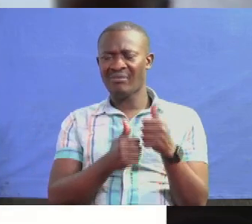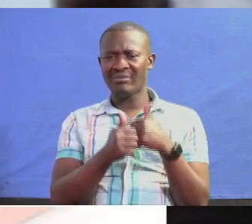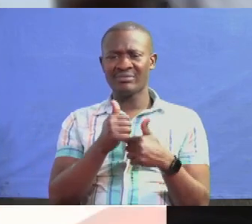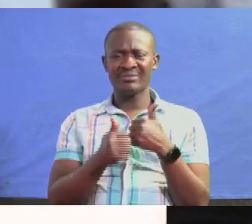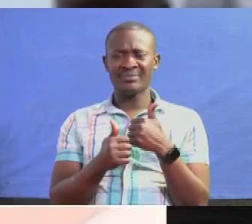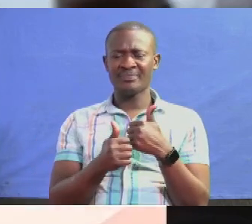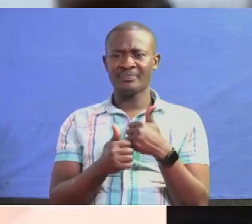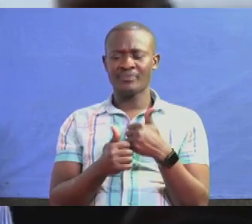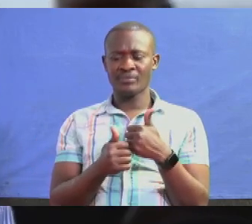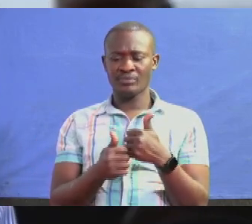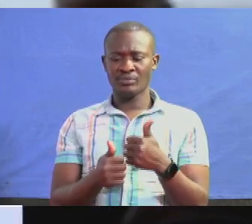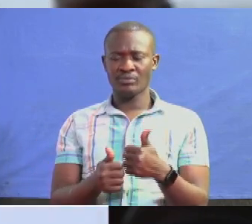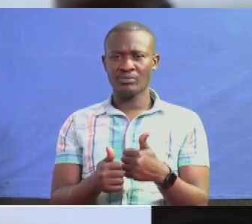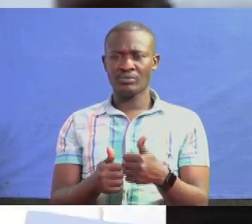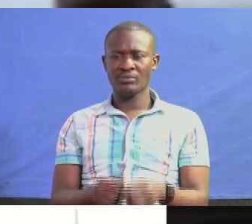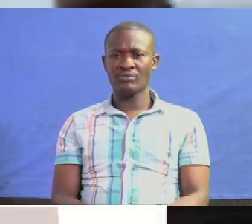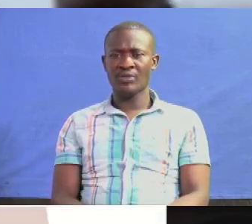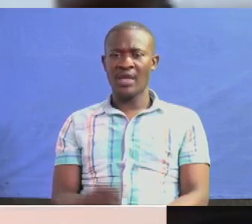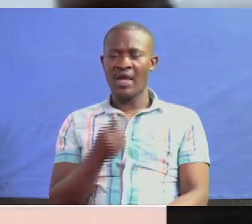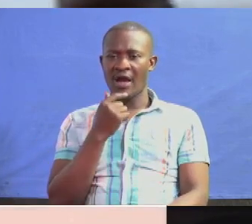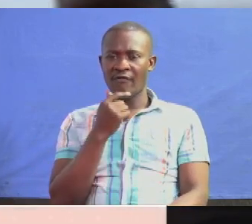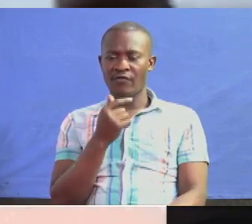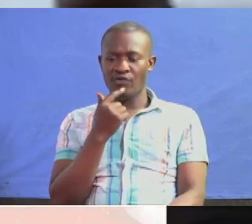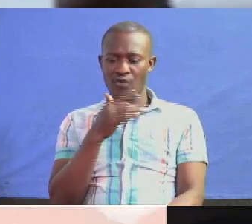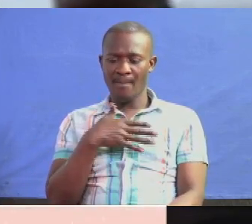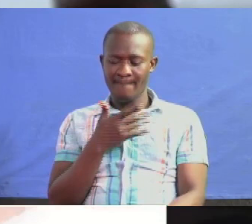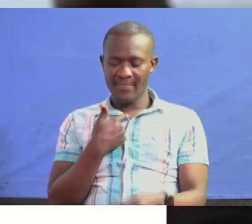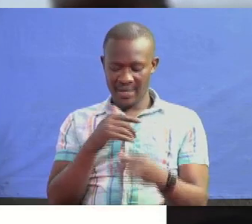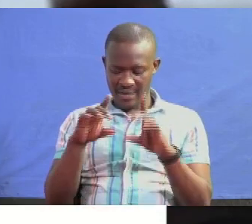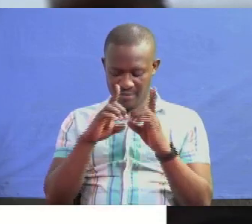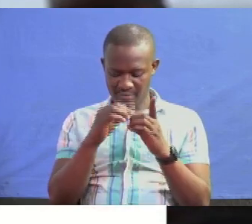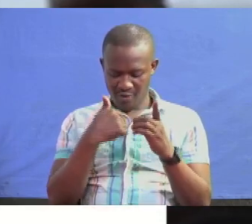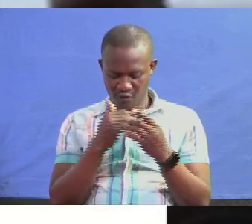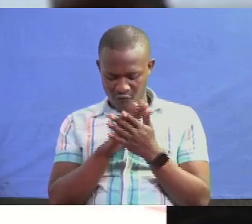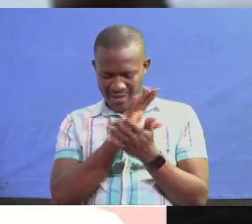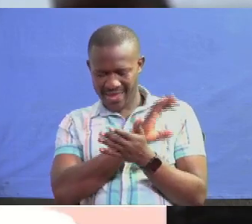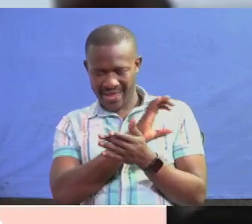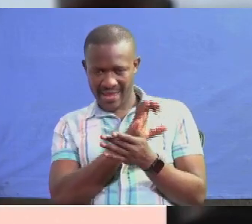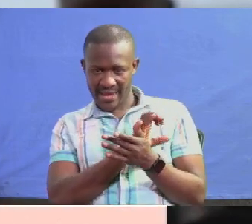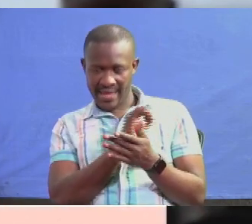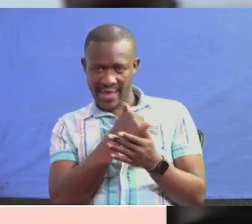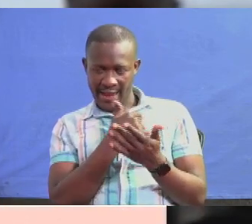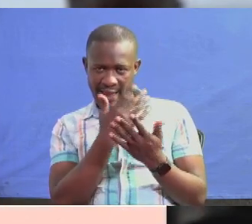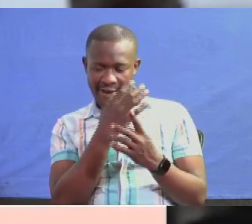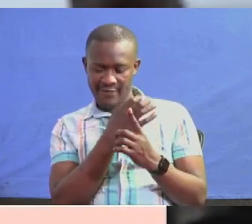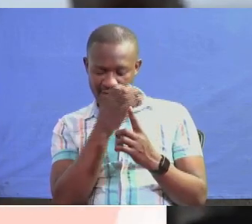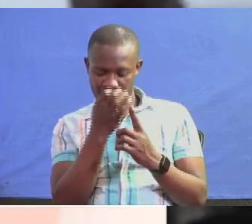Kuna kazi tumefanya hapo? I have told my Department of Energy na